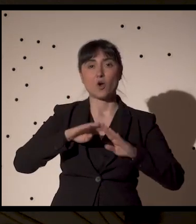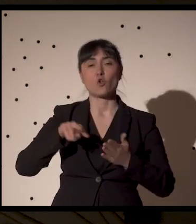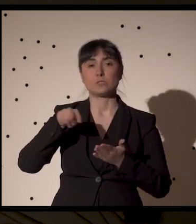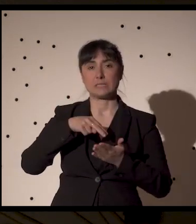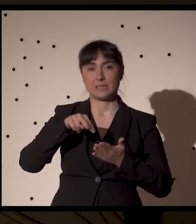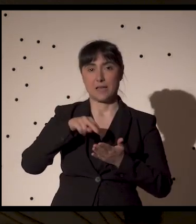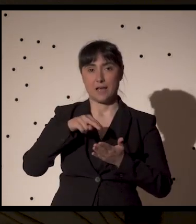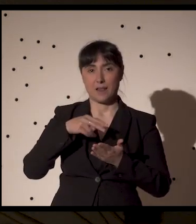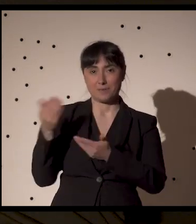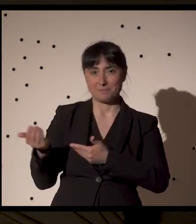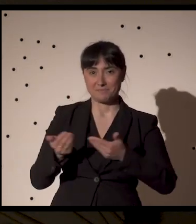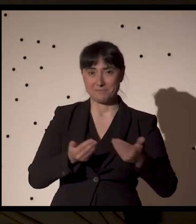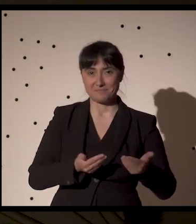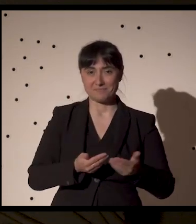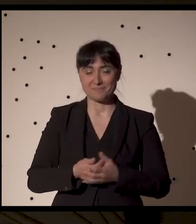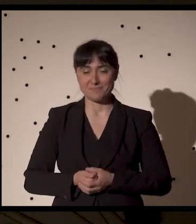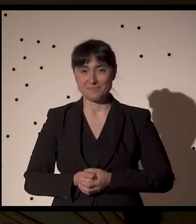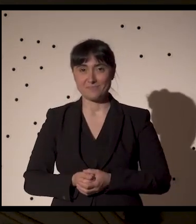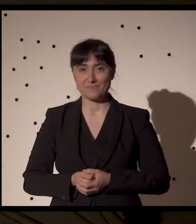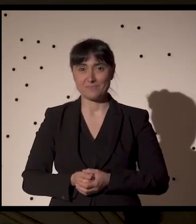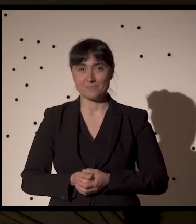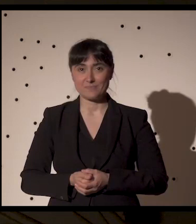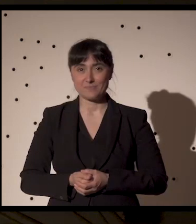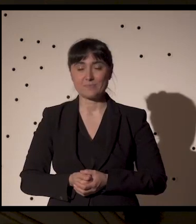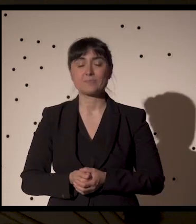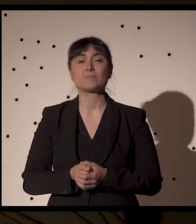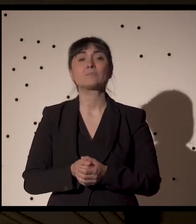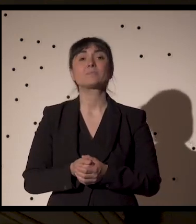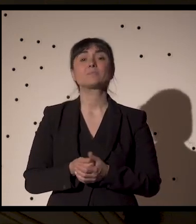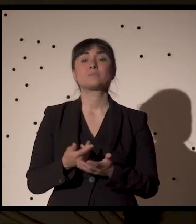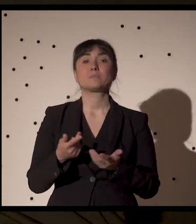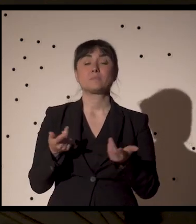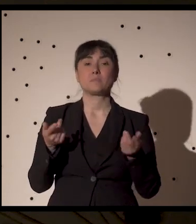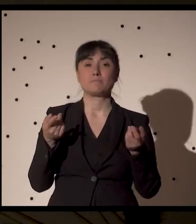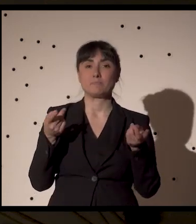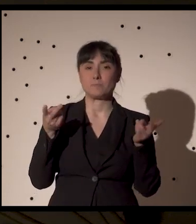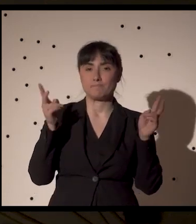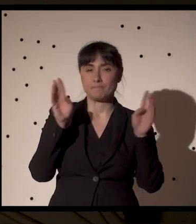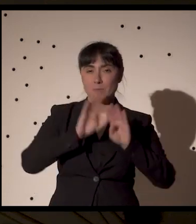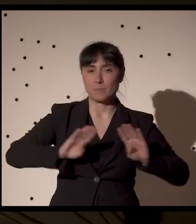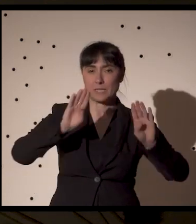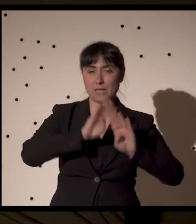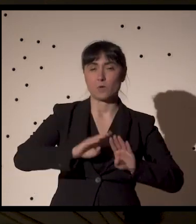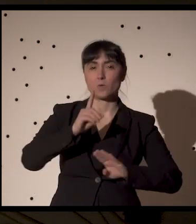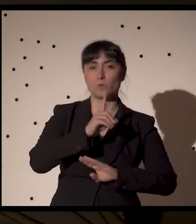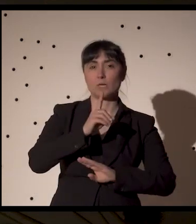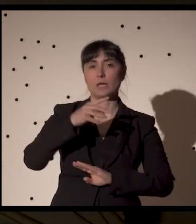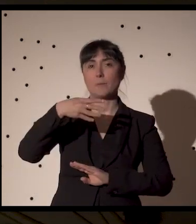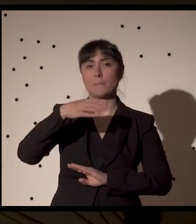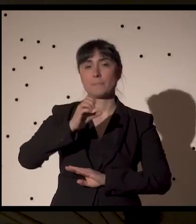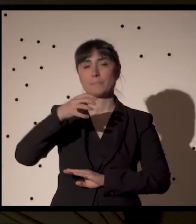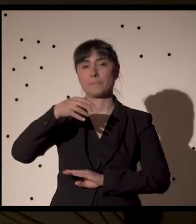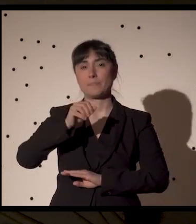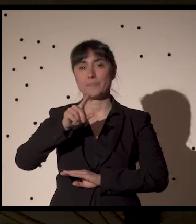evergreenk di Duncan mcmillian per la regia di Arcuri al teatro studio